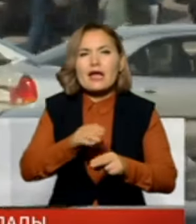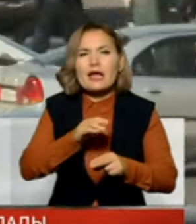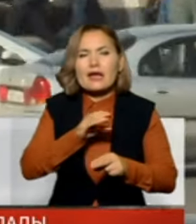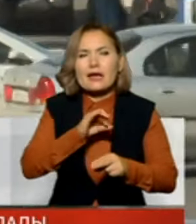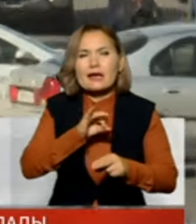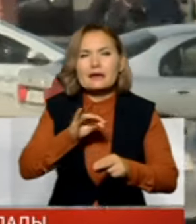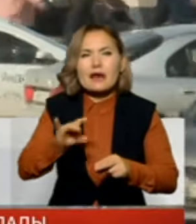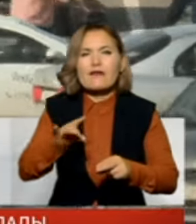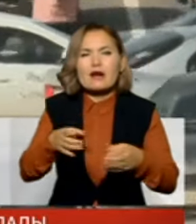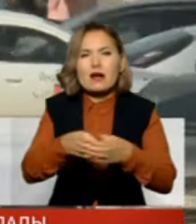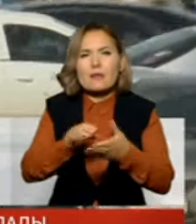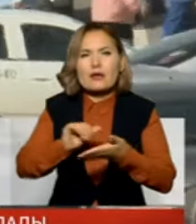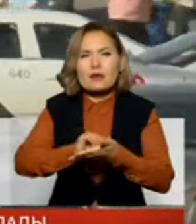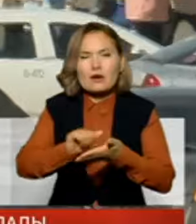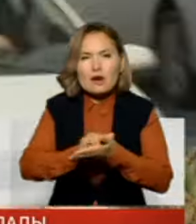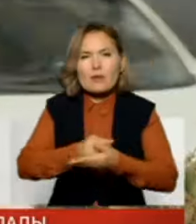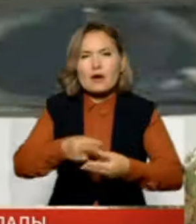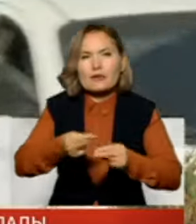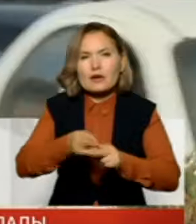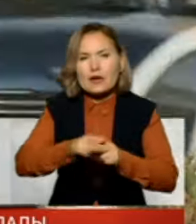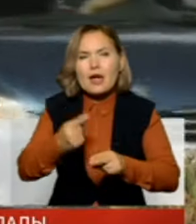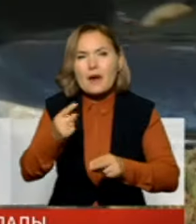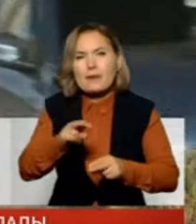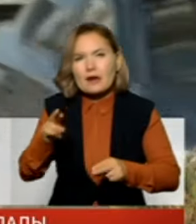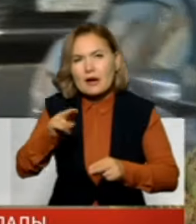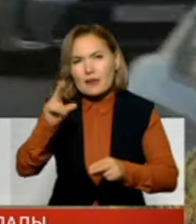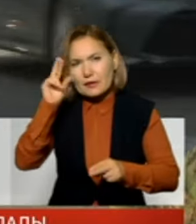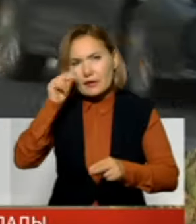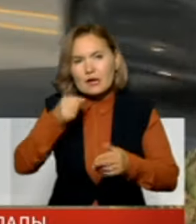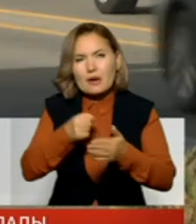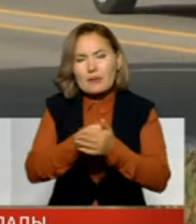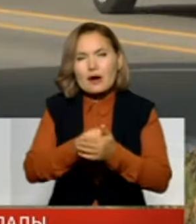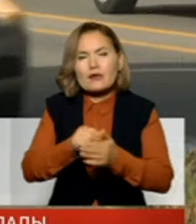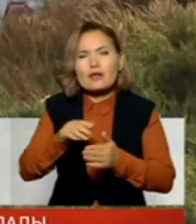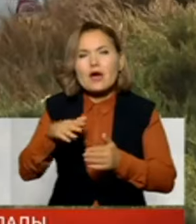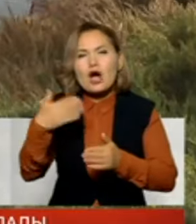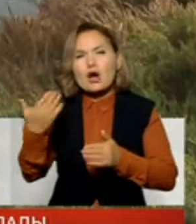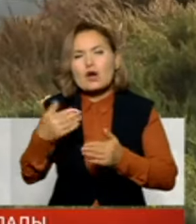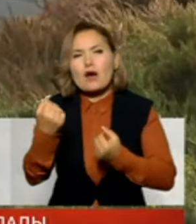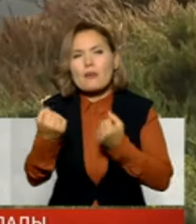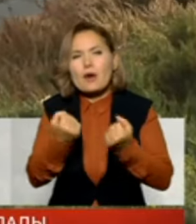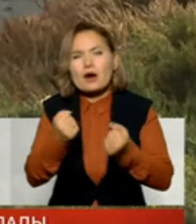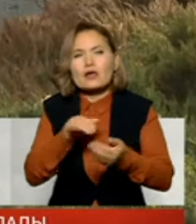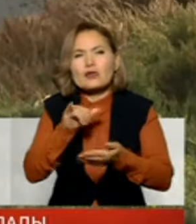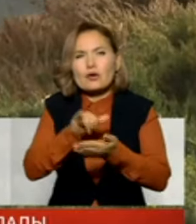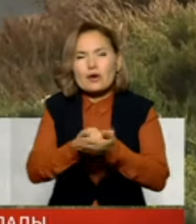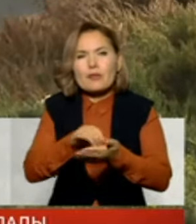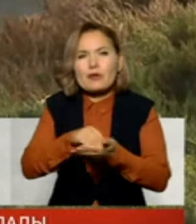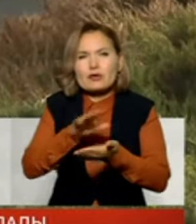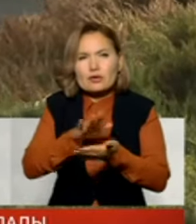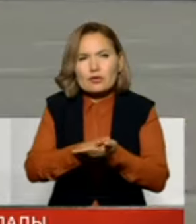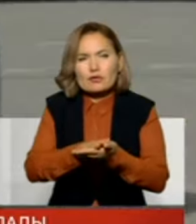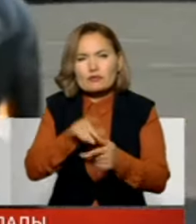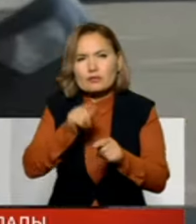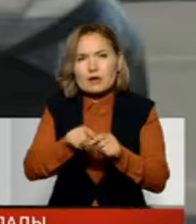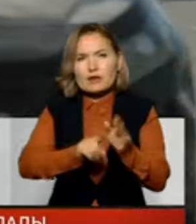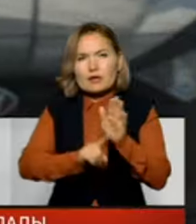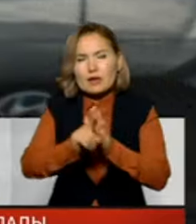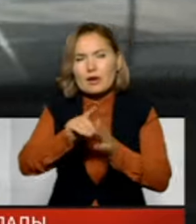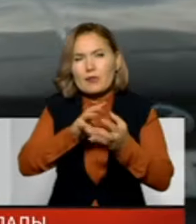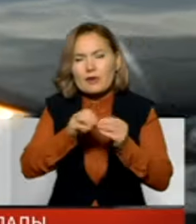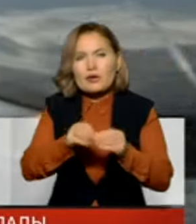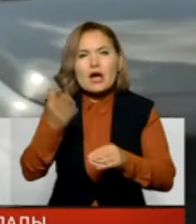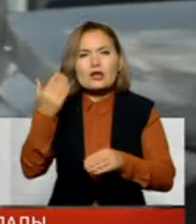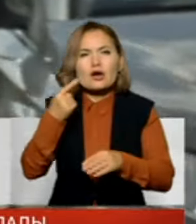арнайы меморандумға қол қойған. Енді олар бірінші қаңтарға дейін рөлі оң жақта орналасқан көліктерді тіркеуге алуы қажет. Мұндай шектеу